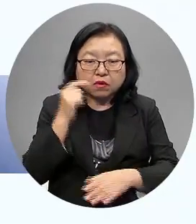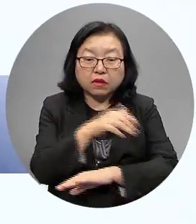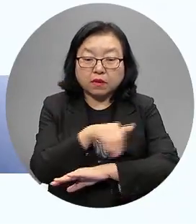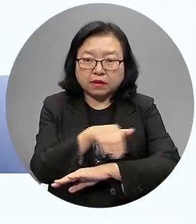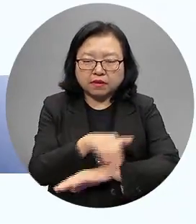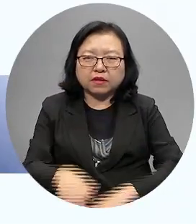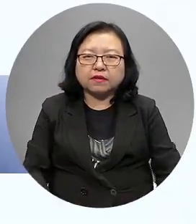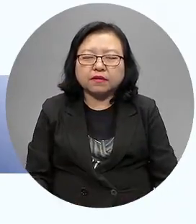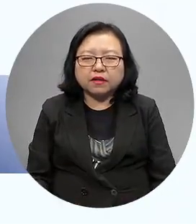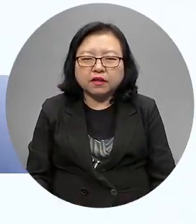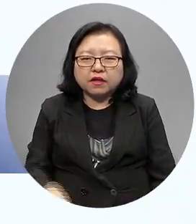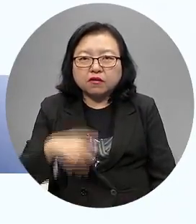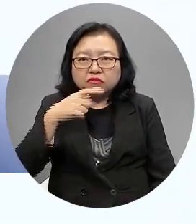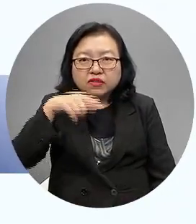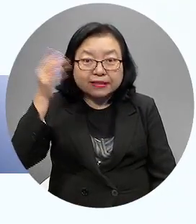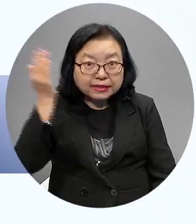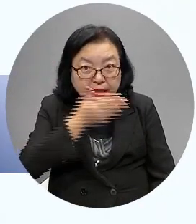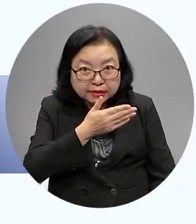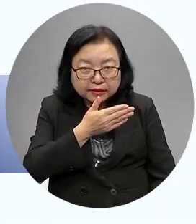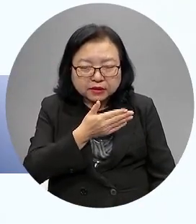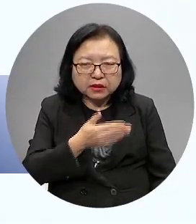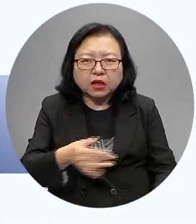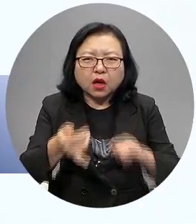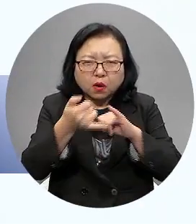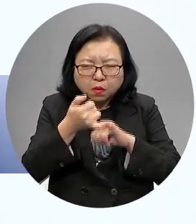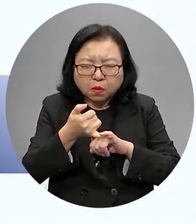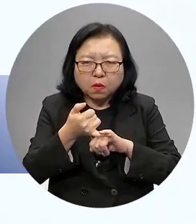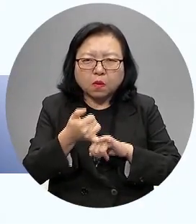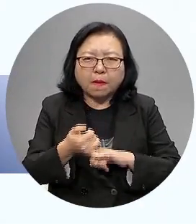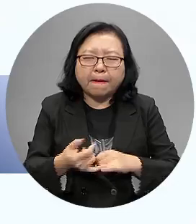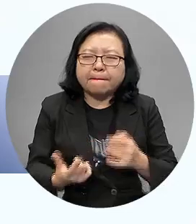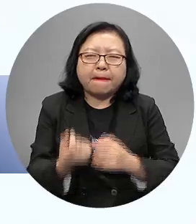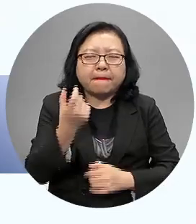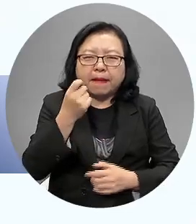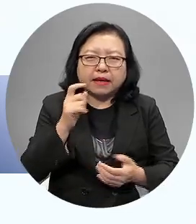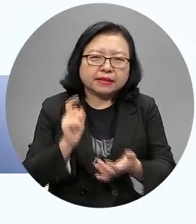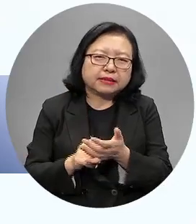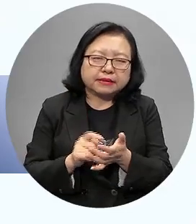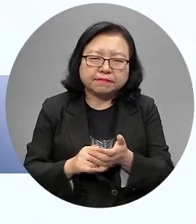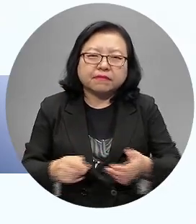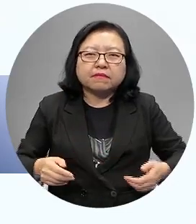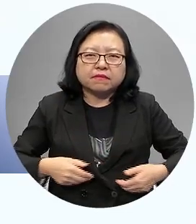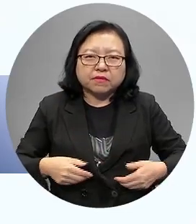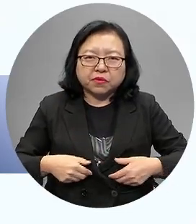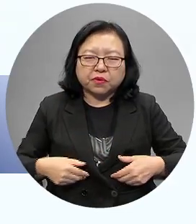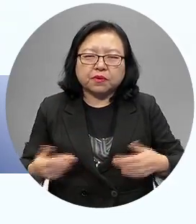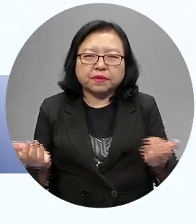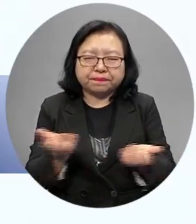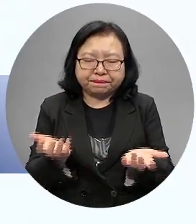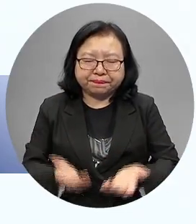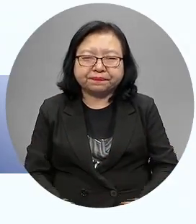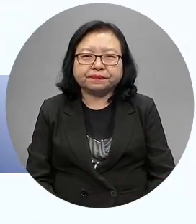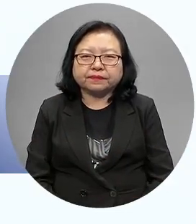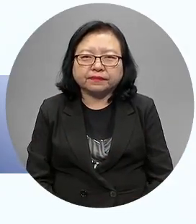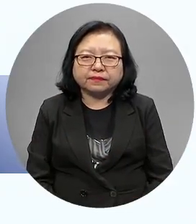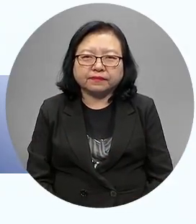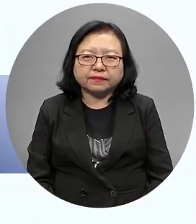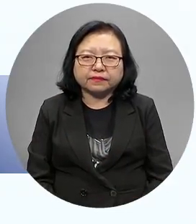이상 미룰 수 없는 단호하고 실효성 있는 대책이 필요한